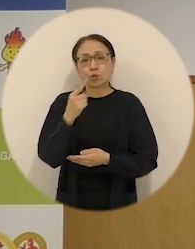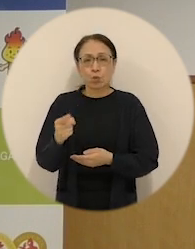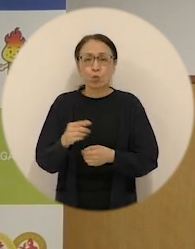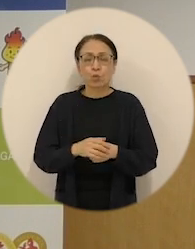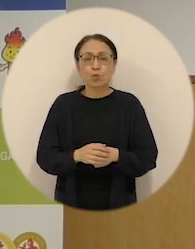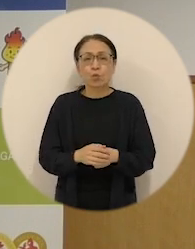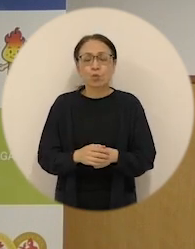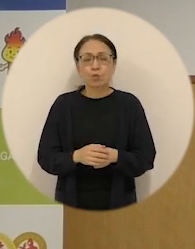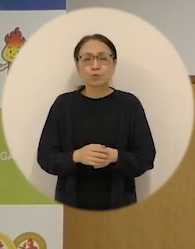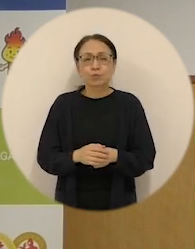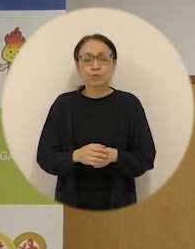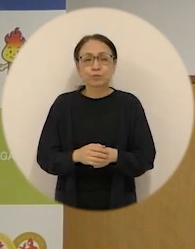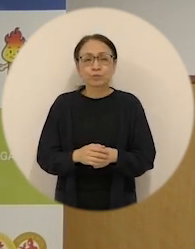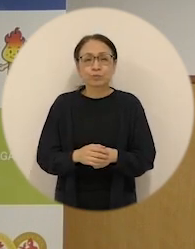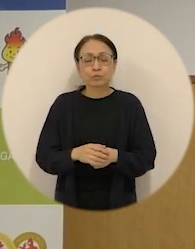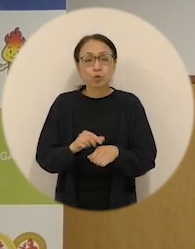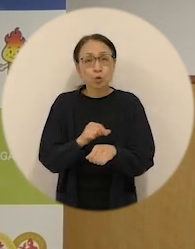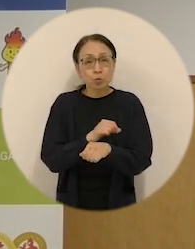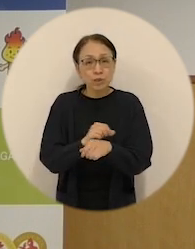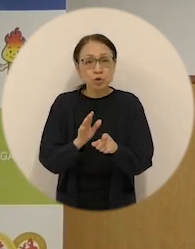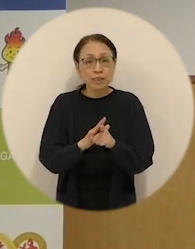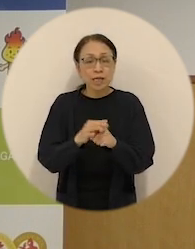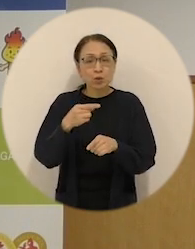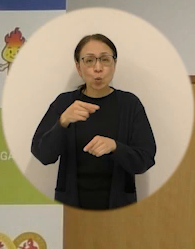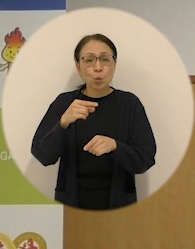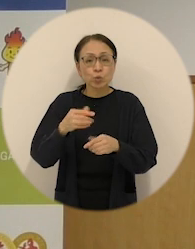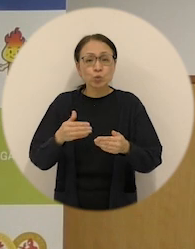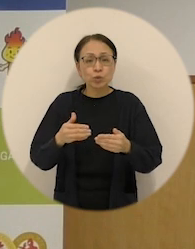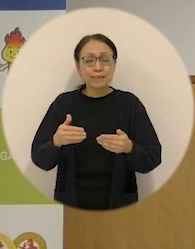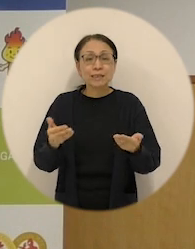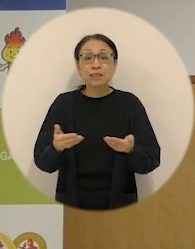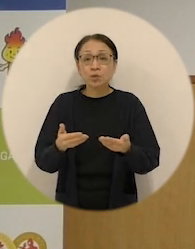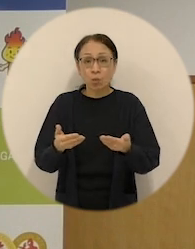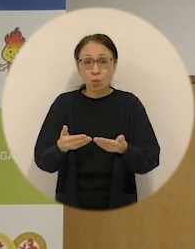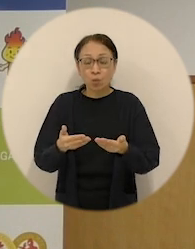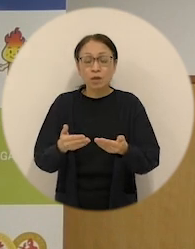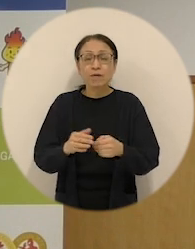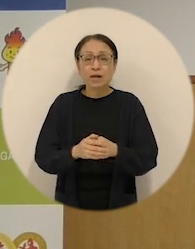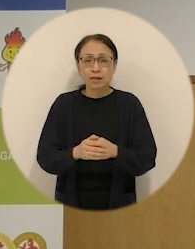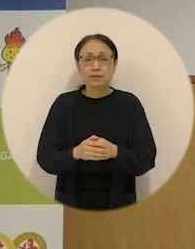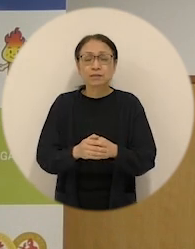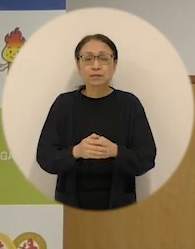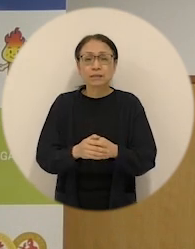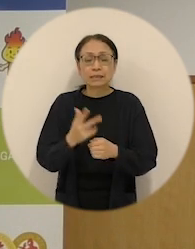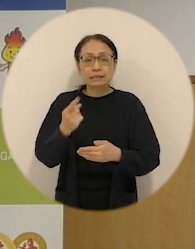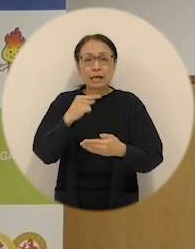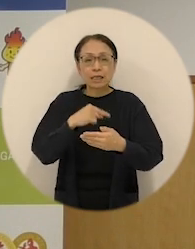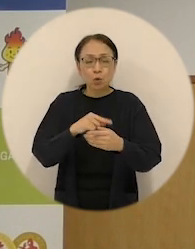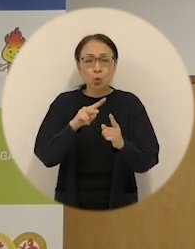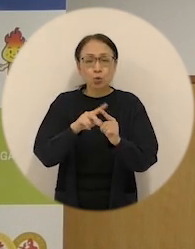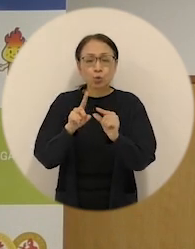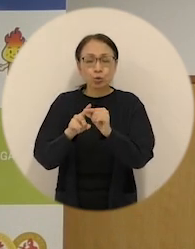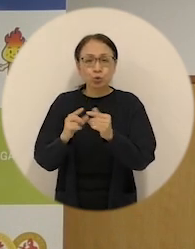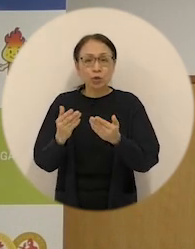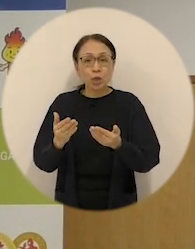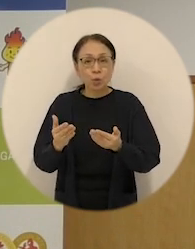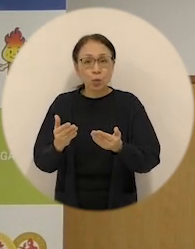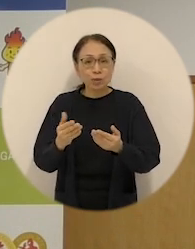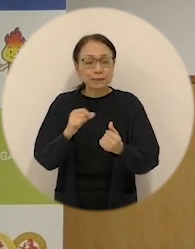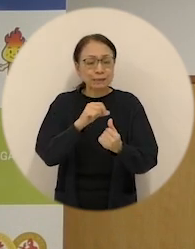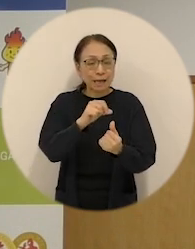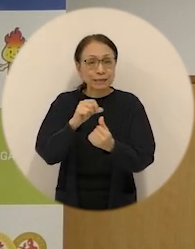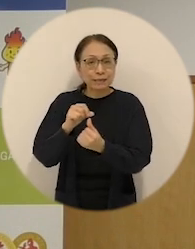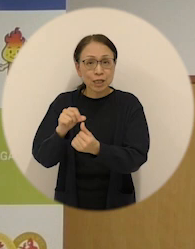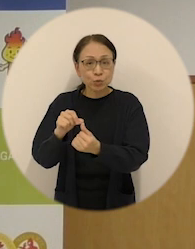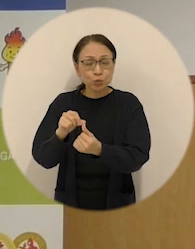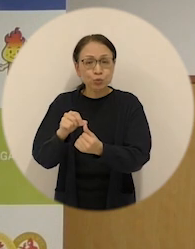。特別支援教育推進事業については、市内の小中学校に配置しております